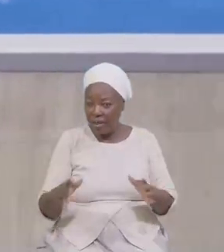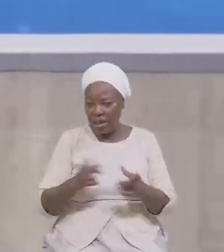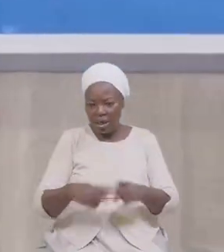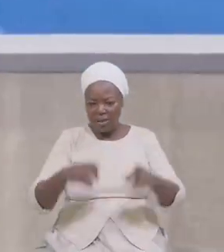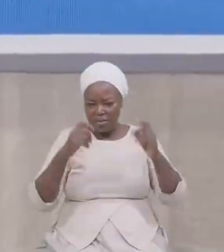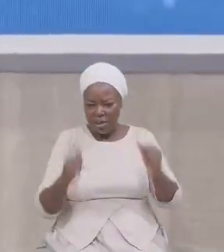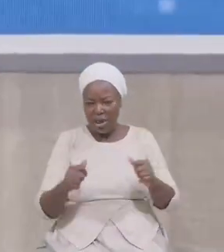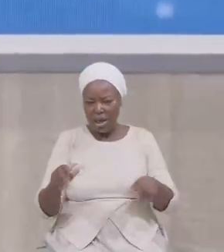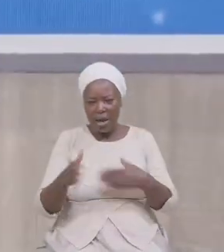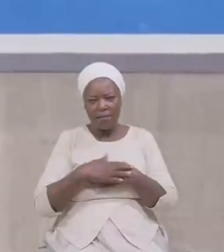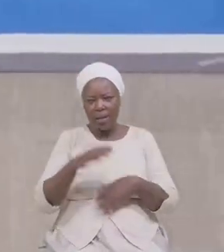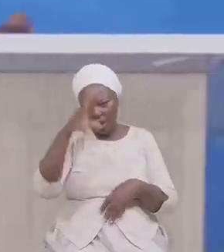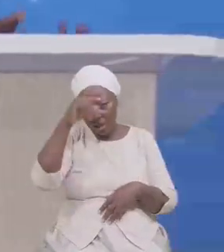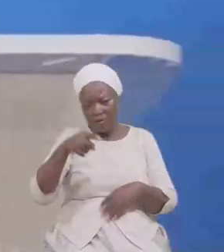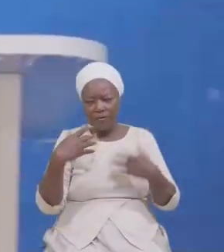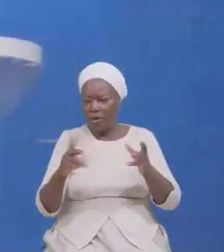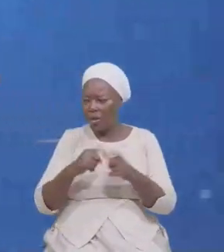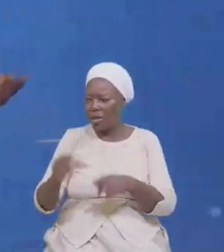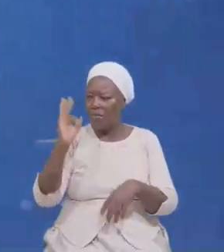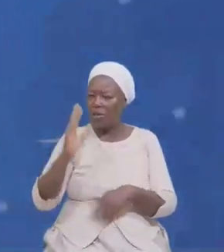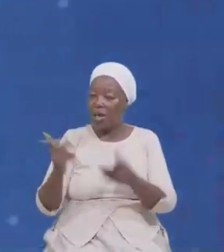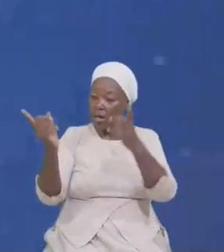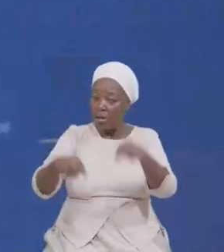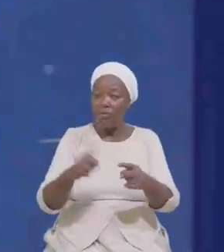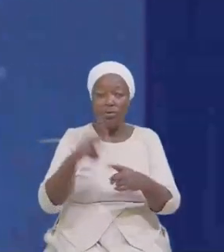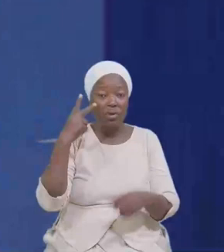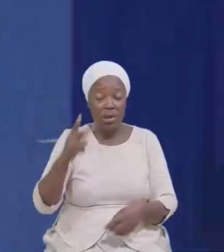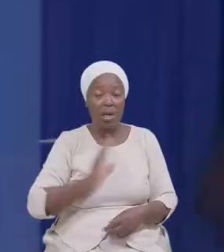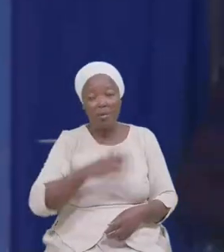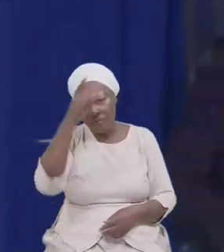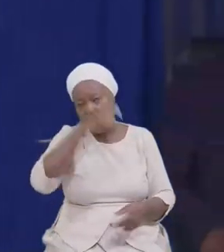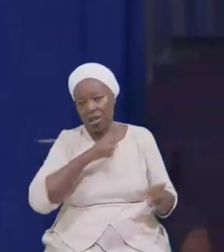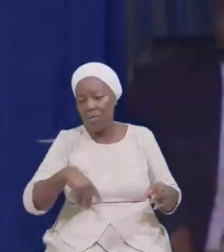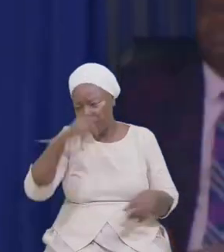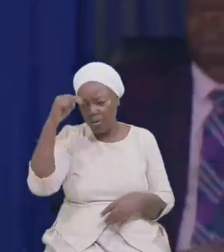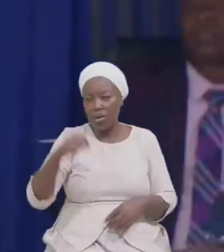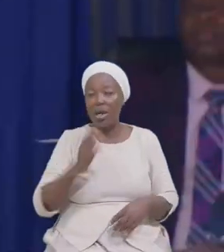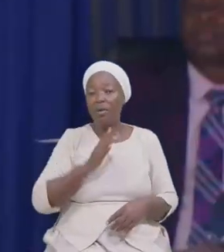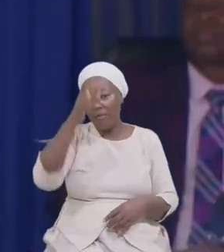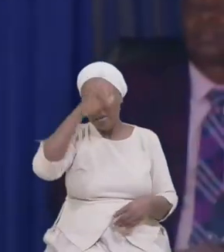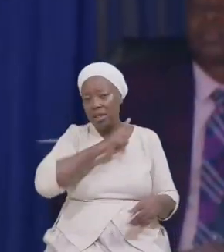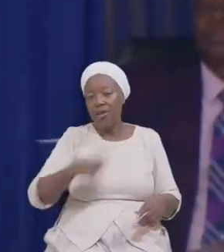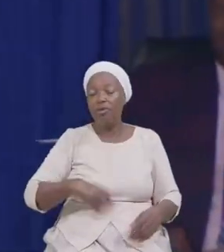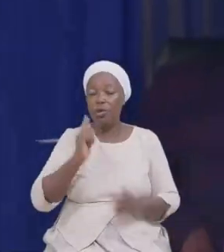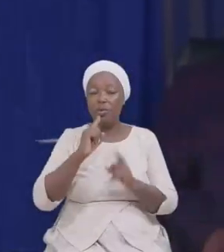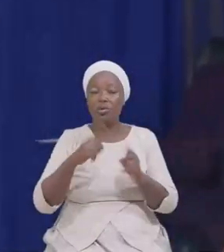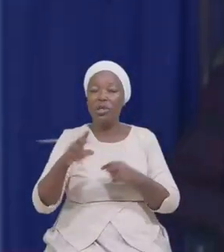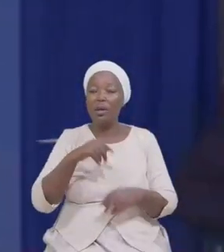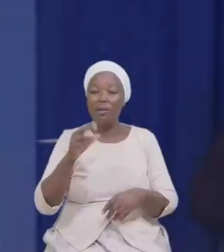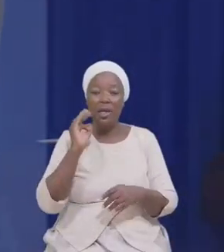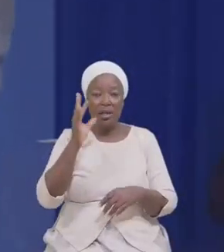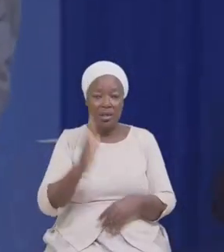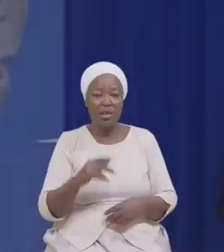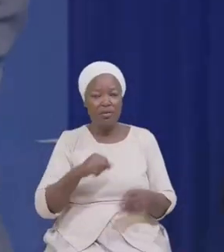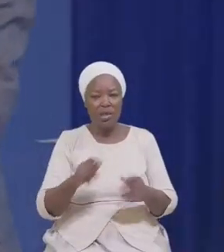ça. Un ministre est venu me voir parce que j'avais parlé au ministre sur les dons de l'esprit. Et le ministre est venu me voir pour dire, est-ce